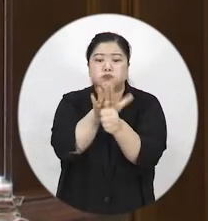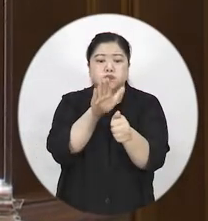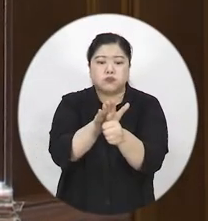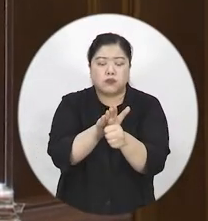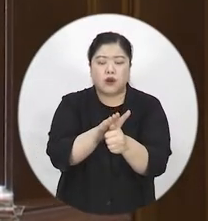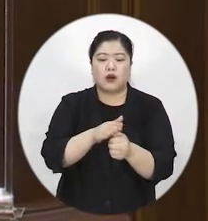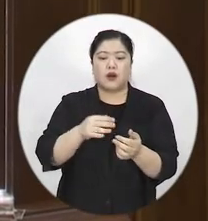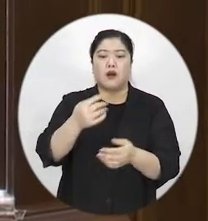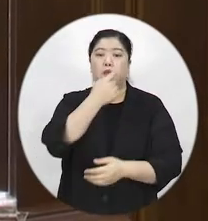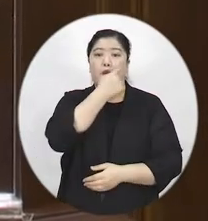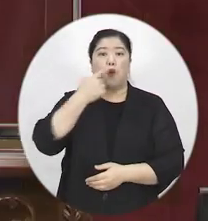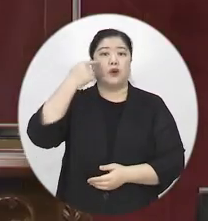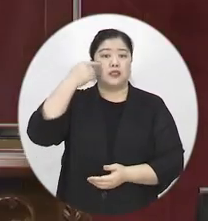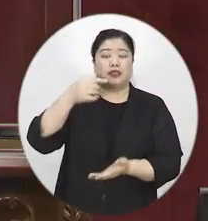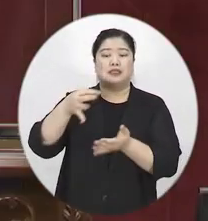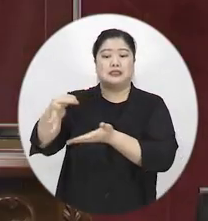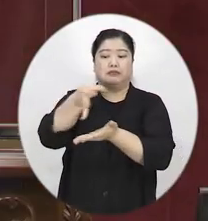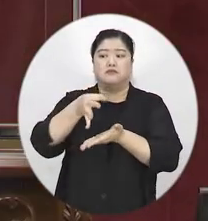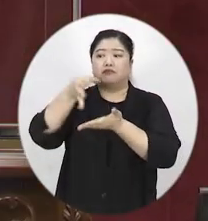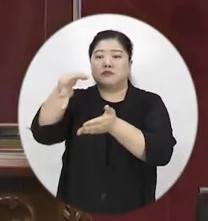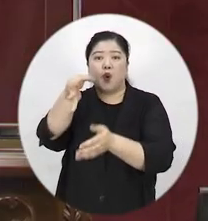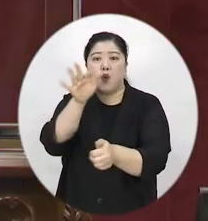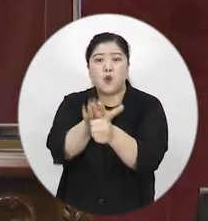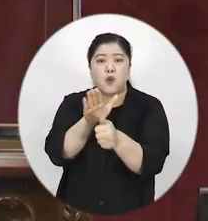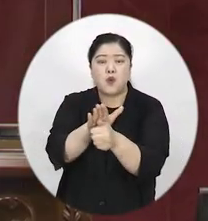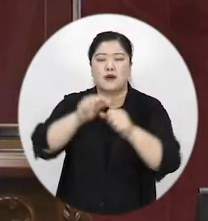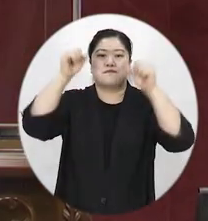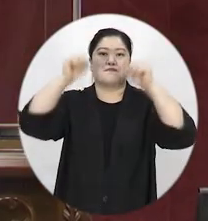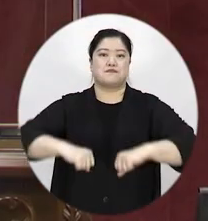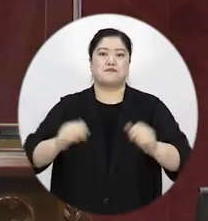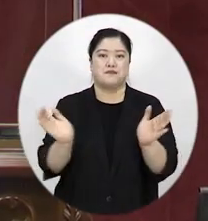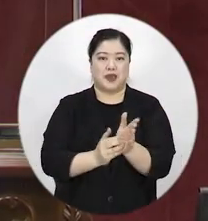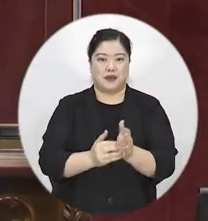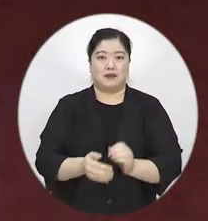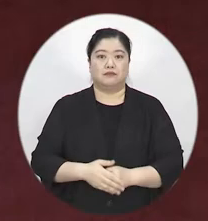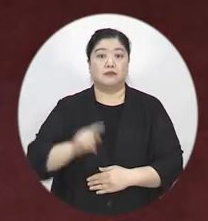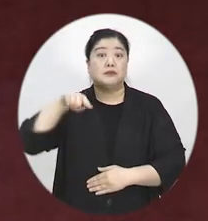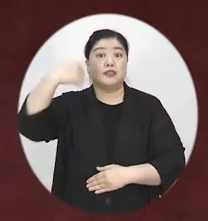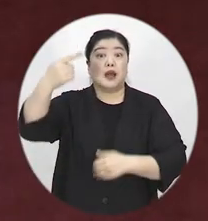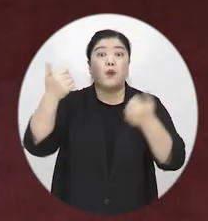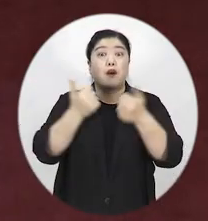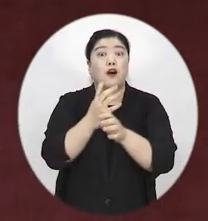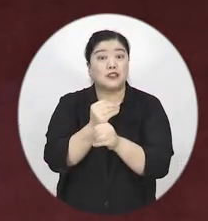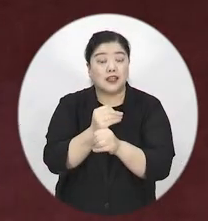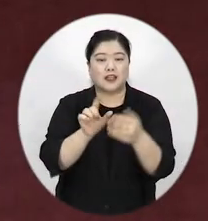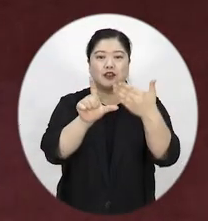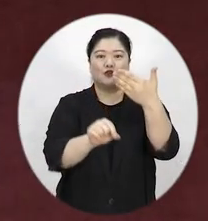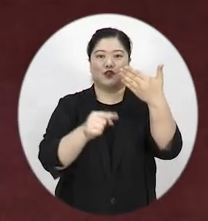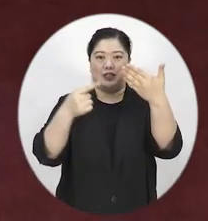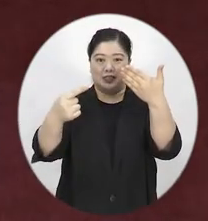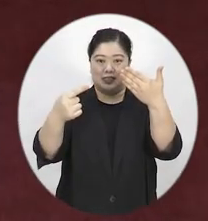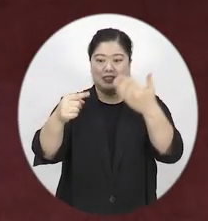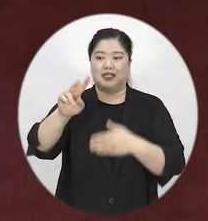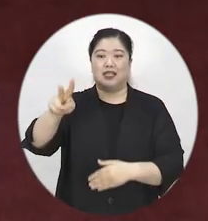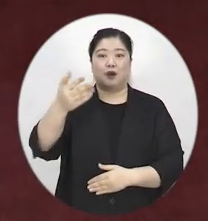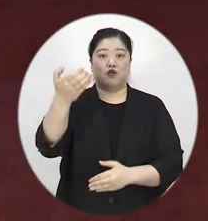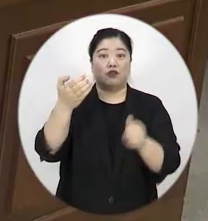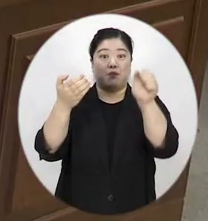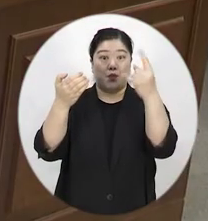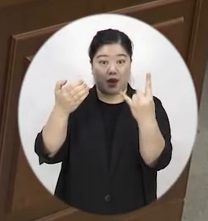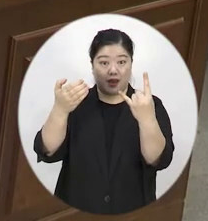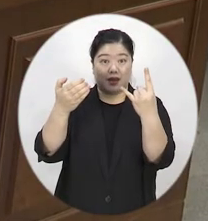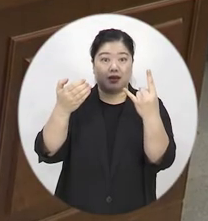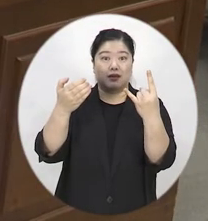출연금 동의한 이 상정될 의결 됐습니다 한편 다음 회기 는 오는 9월 1일 제 290회